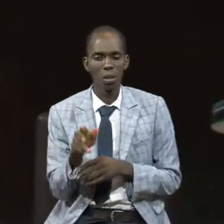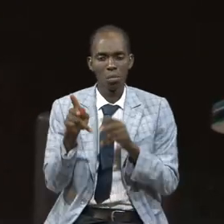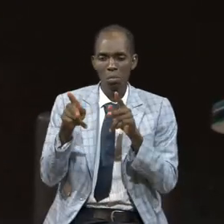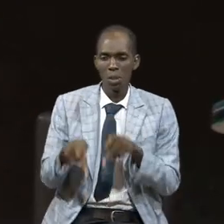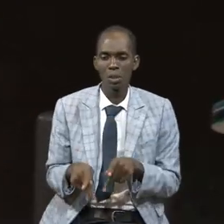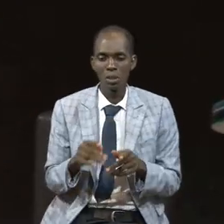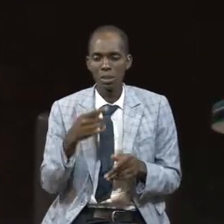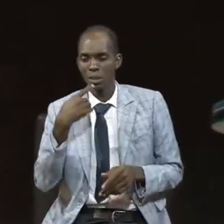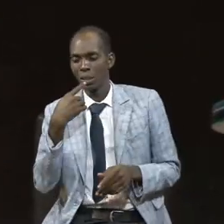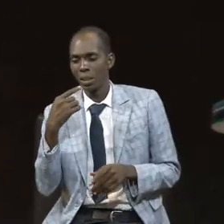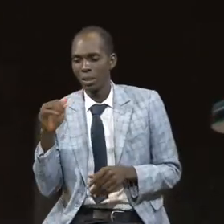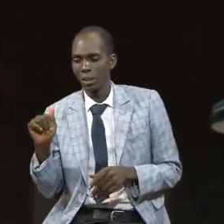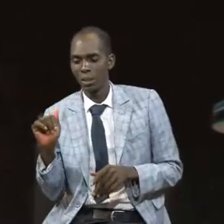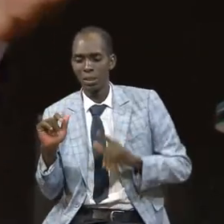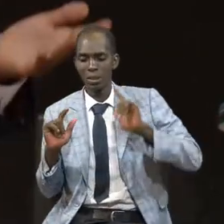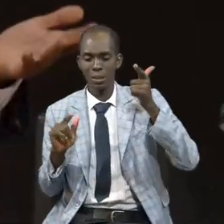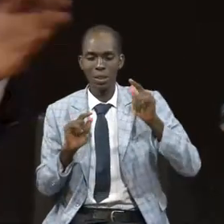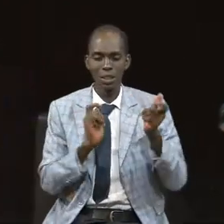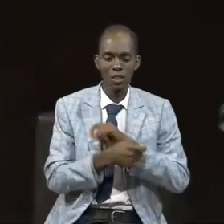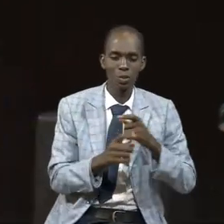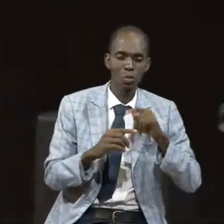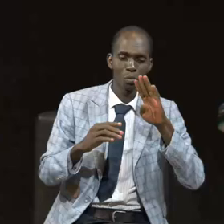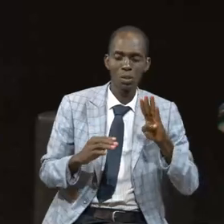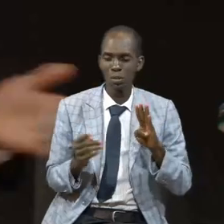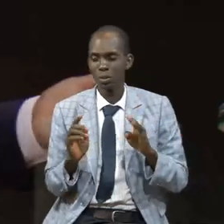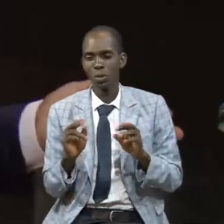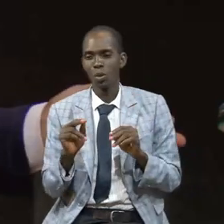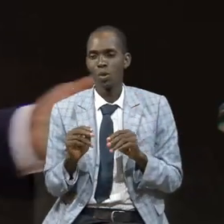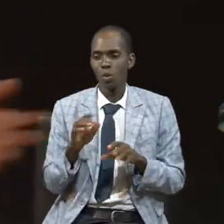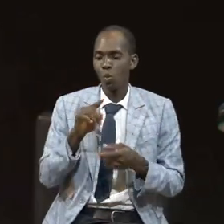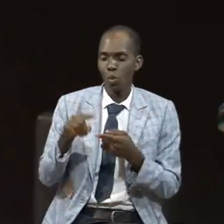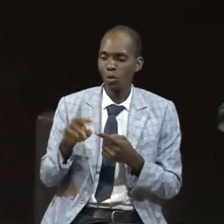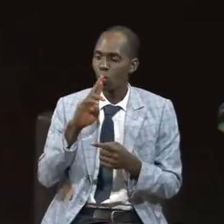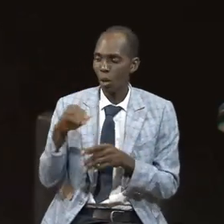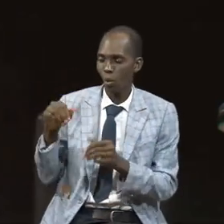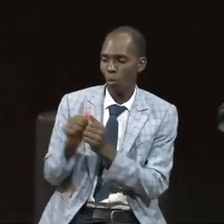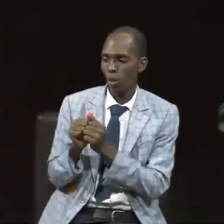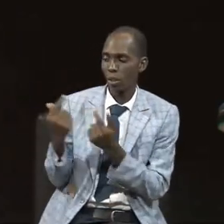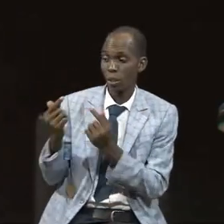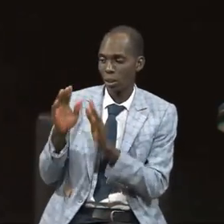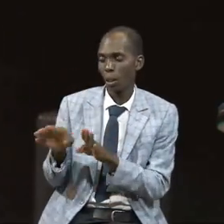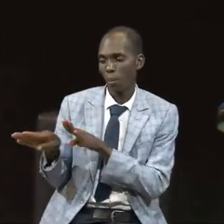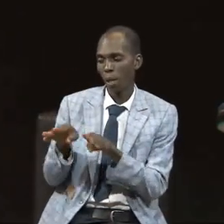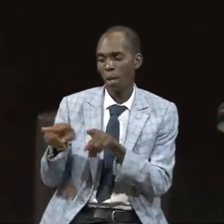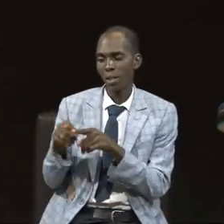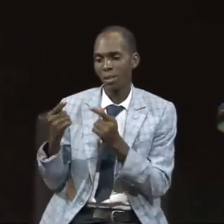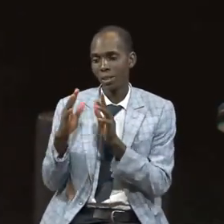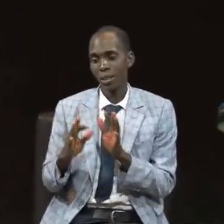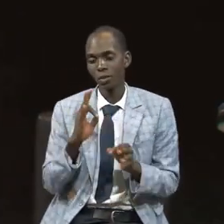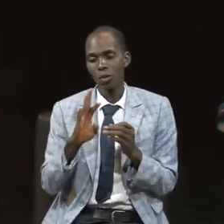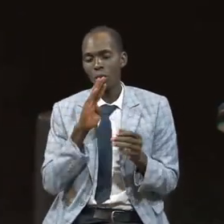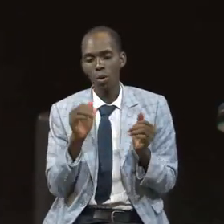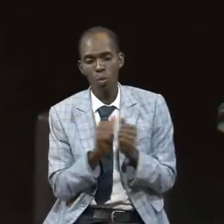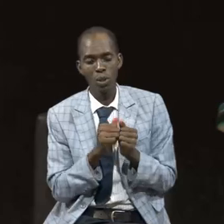là, et une autre fois, et lorsqu'on est à Rome, on fait comme les Romains, et quand on est à un autre